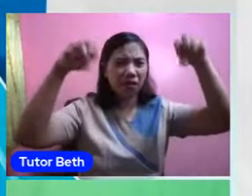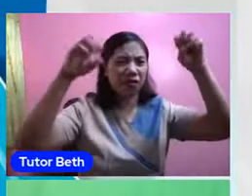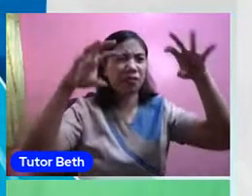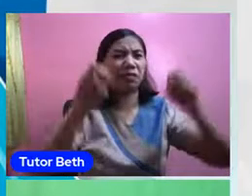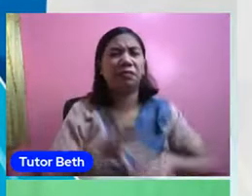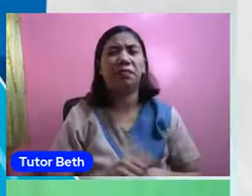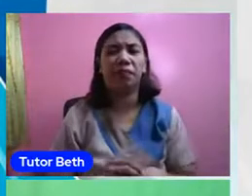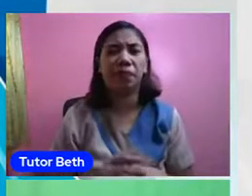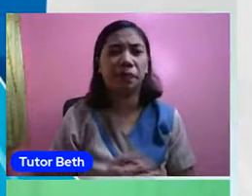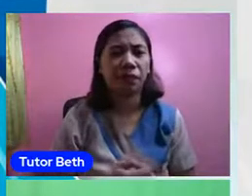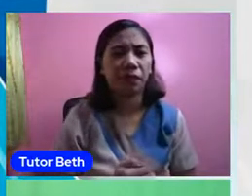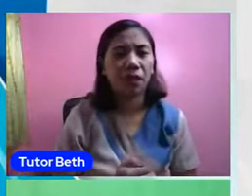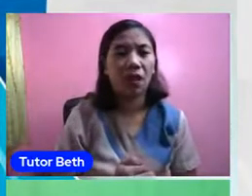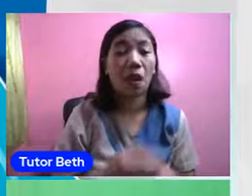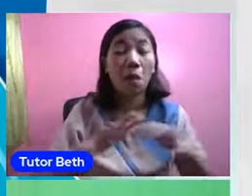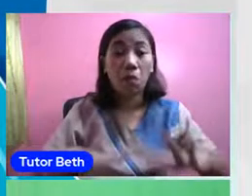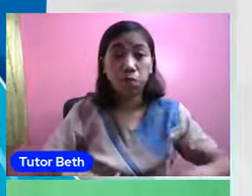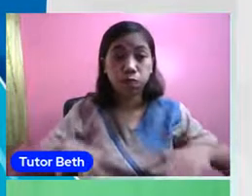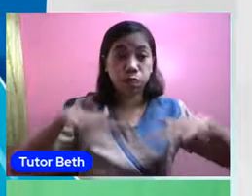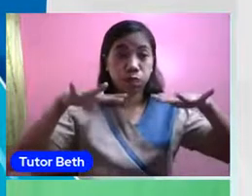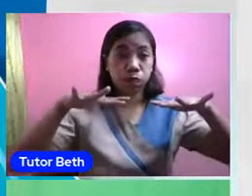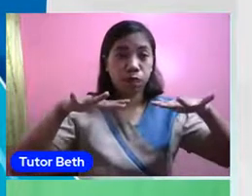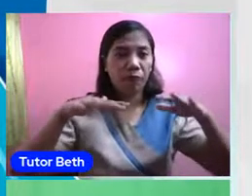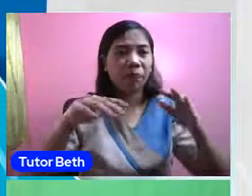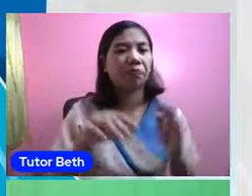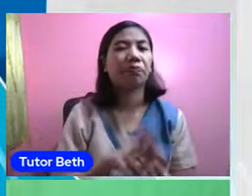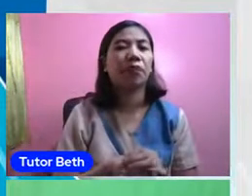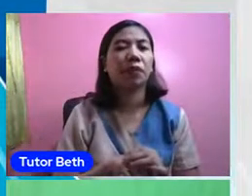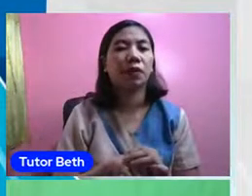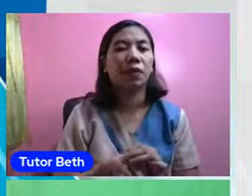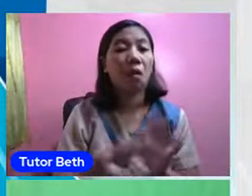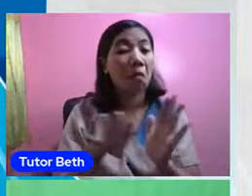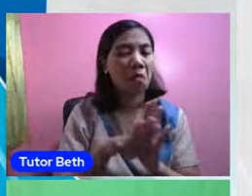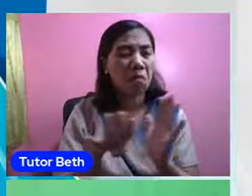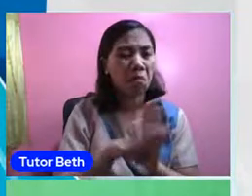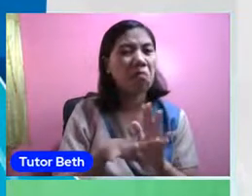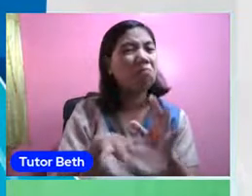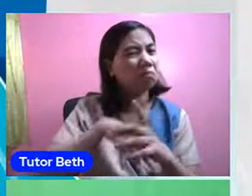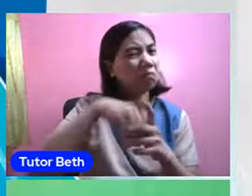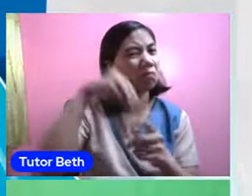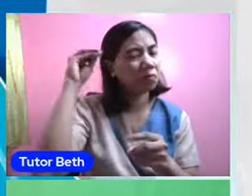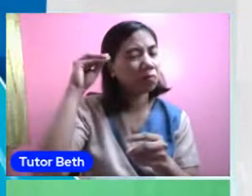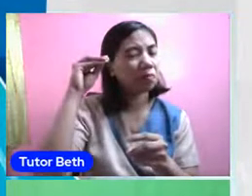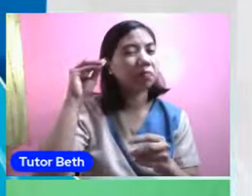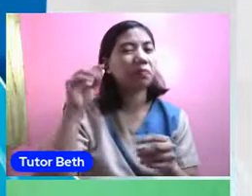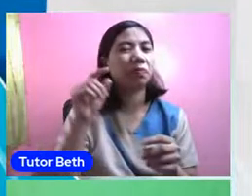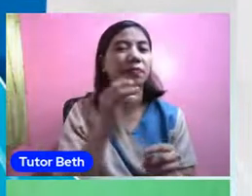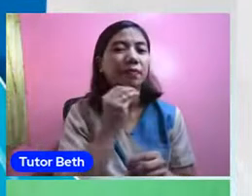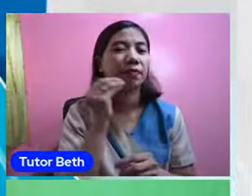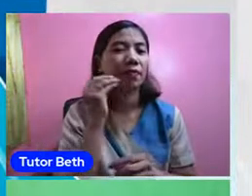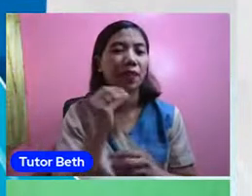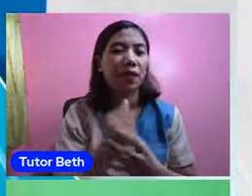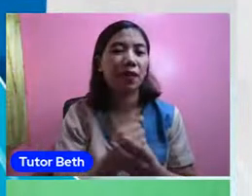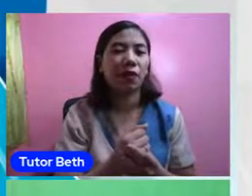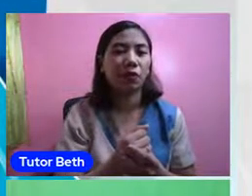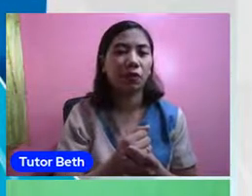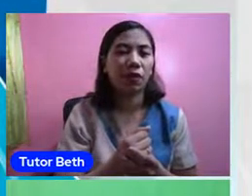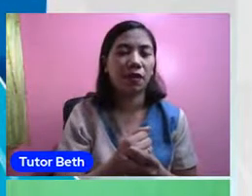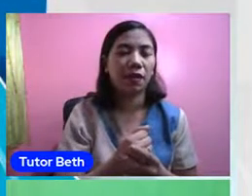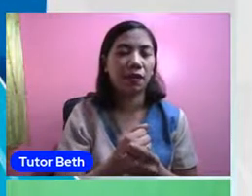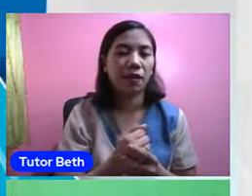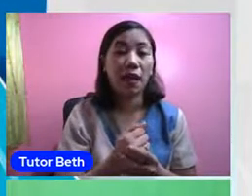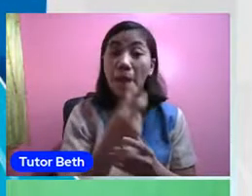mahirap lumabas ng bahay. Mas maganda, mag-banding kayo ng buong pamilya nyo. Sa loob lang kayo ng bahay.